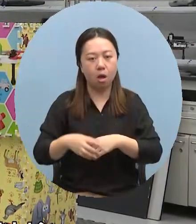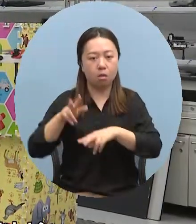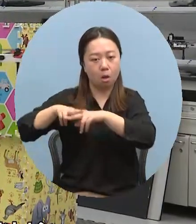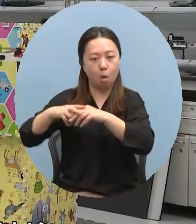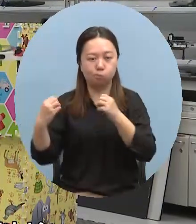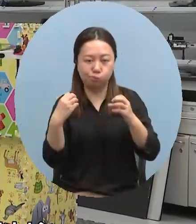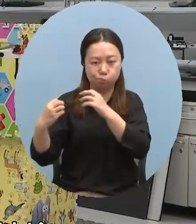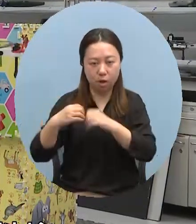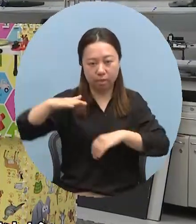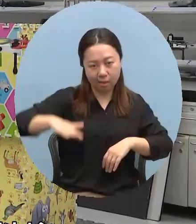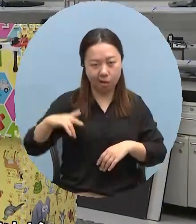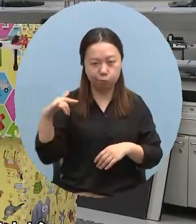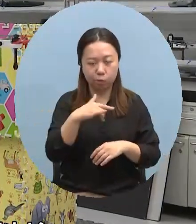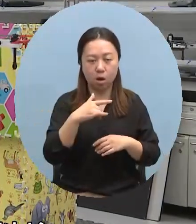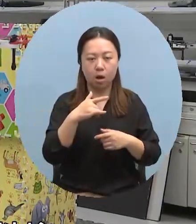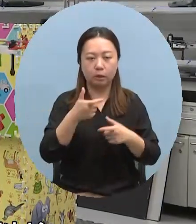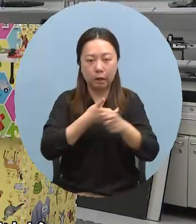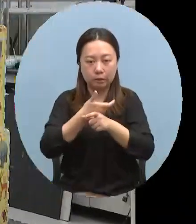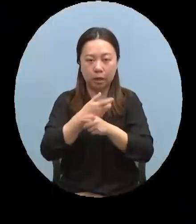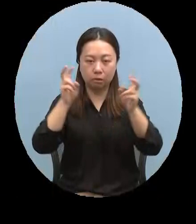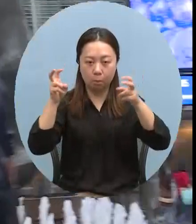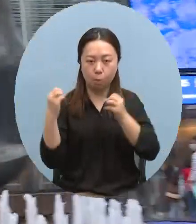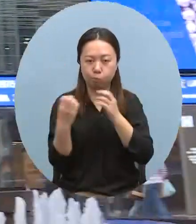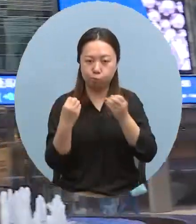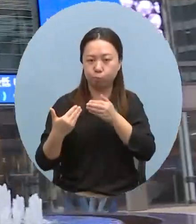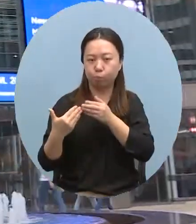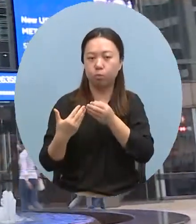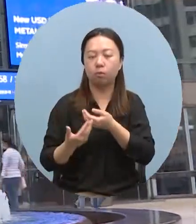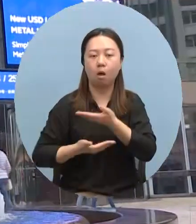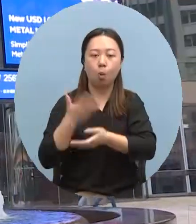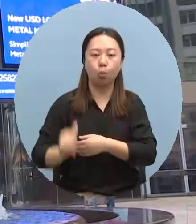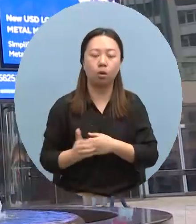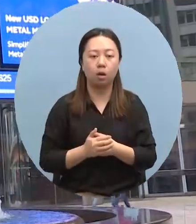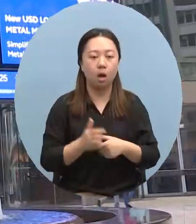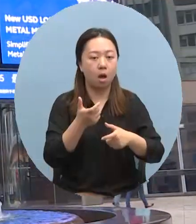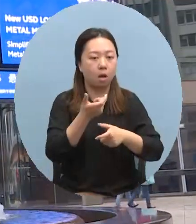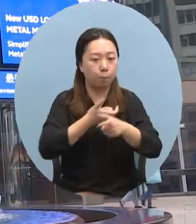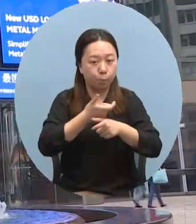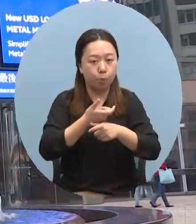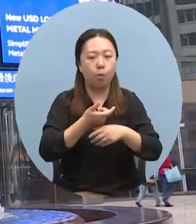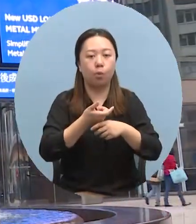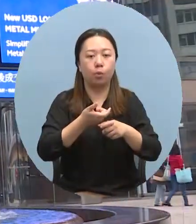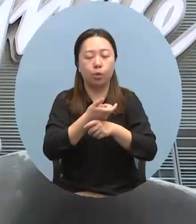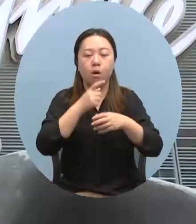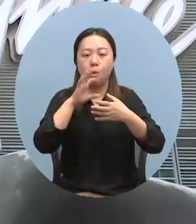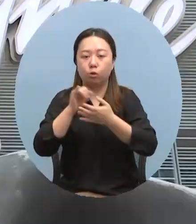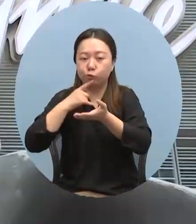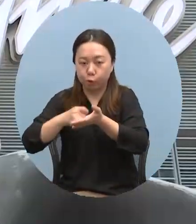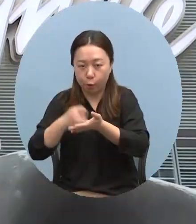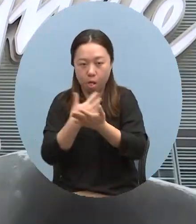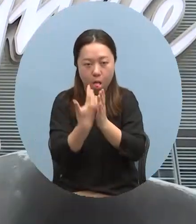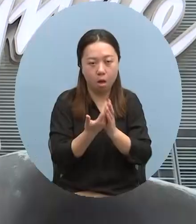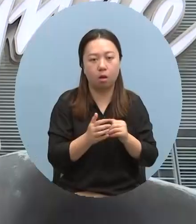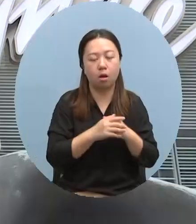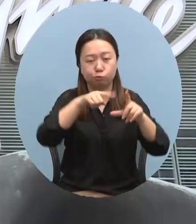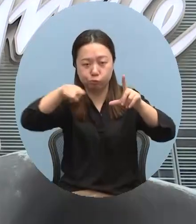就低空經濟嘅相關議題加強對接。金融同稅務支持方面，香港交易所正係積極籌備